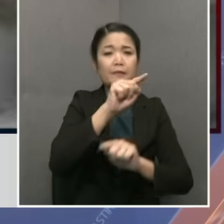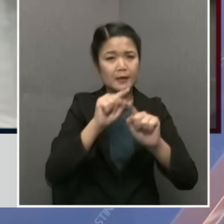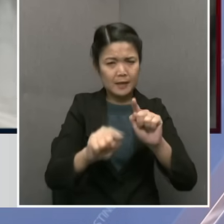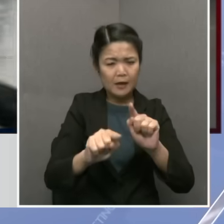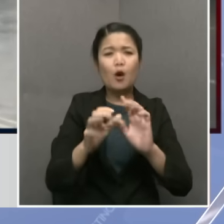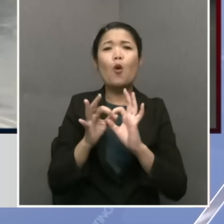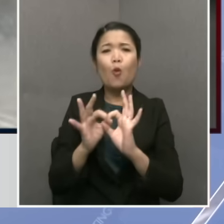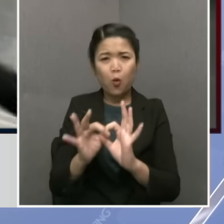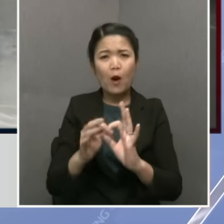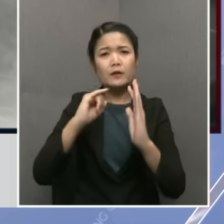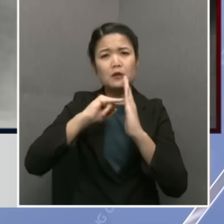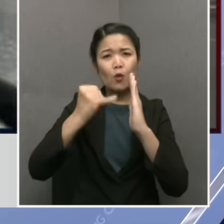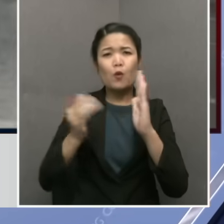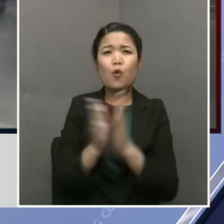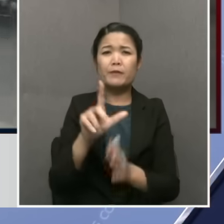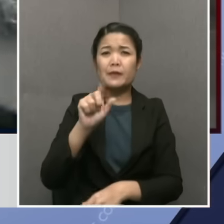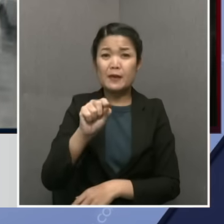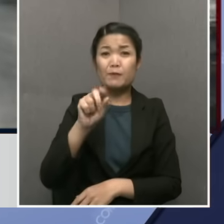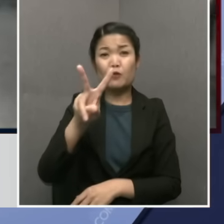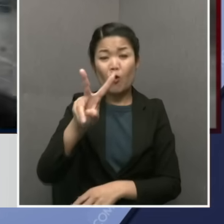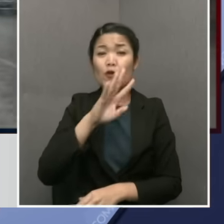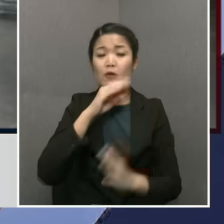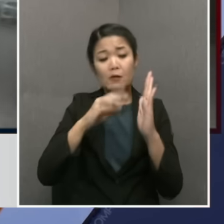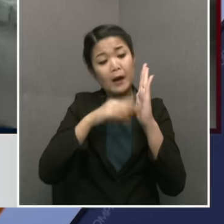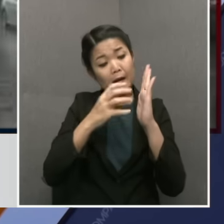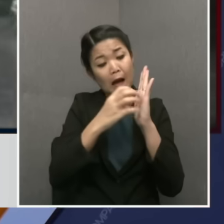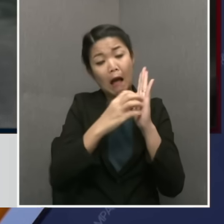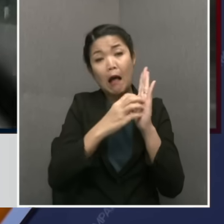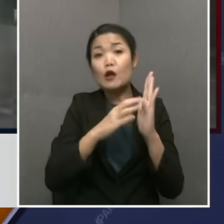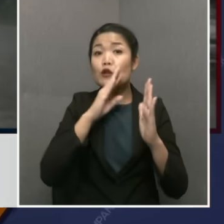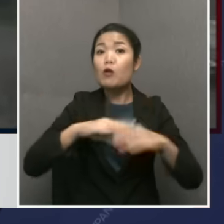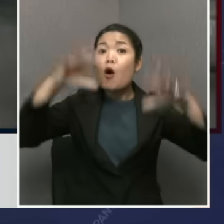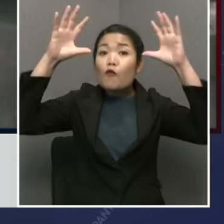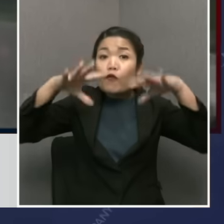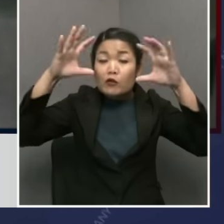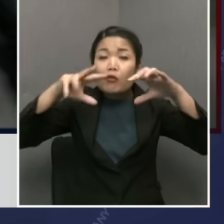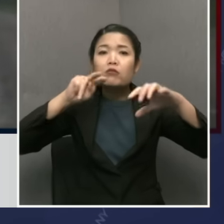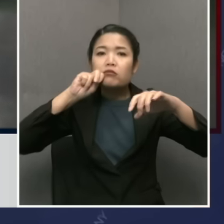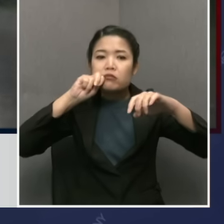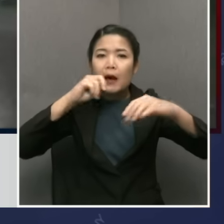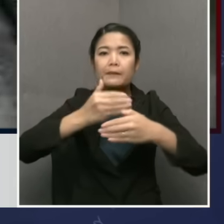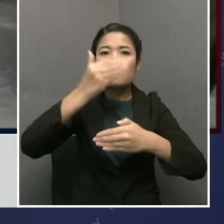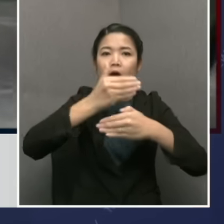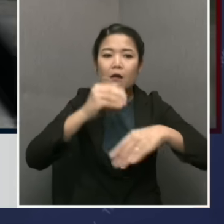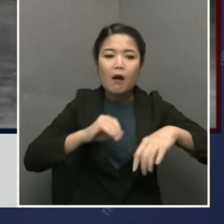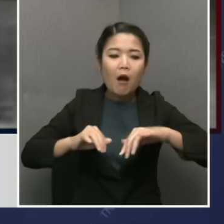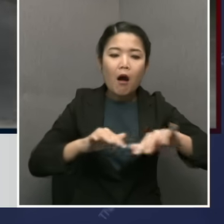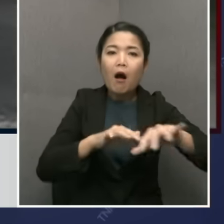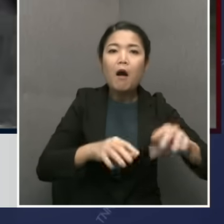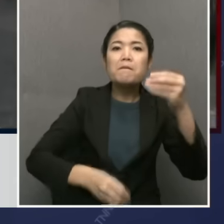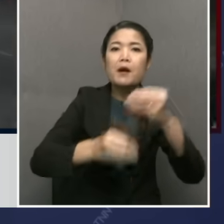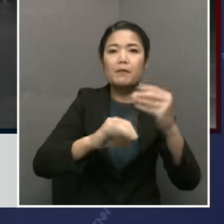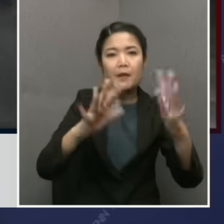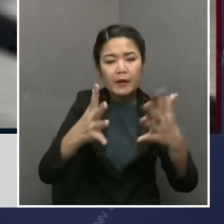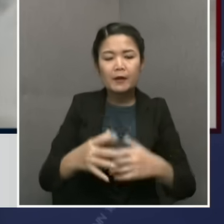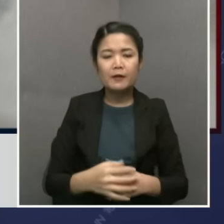ห่วง 22จังหวัดภาคกลางเลยครับว่าฝนที่ตกถัดจากนี้ไปจะไม่ได้ไปเติมน้ำในอ่างเก็บน้ำเขื่อนภูมิพลเขื่นสิริกิติ์นะครับอ